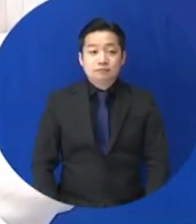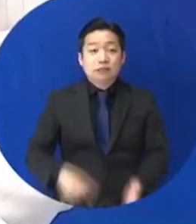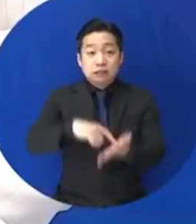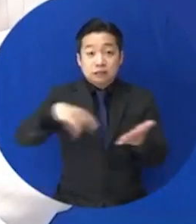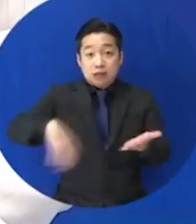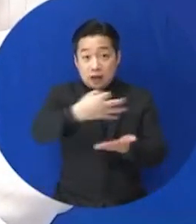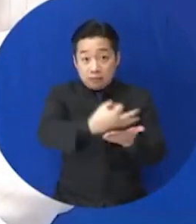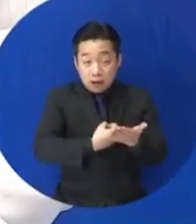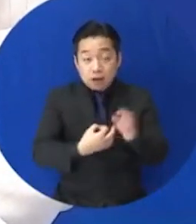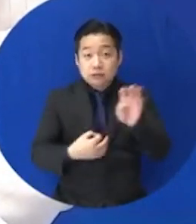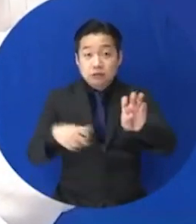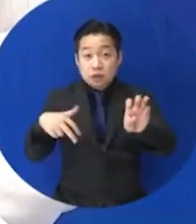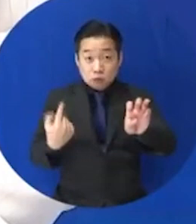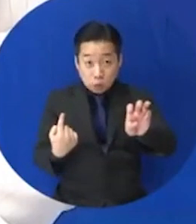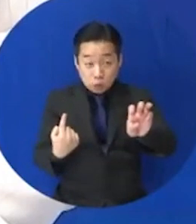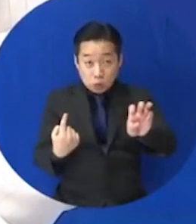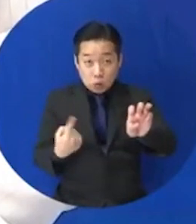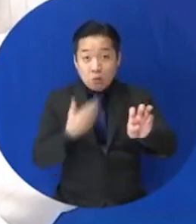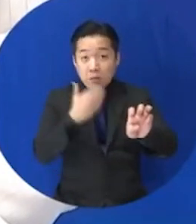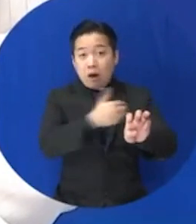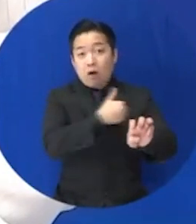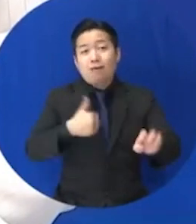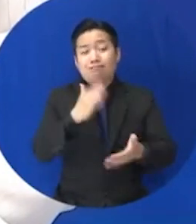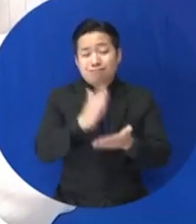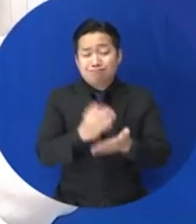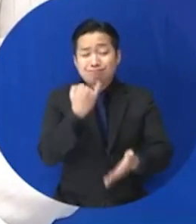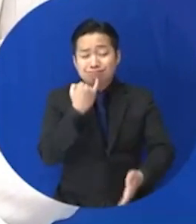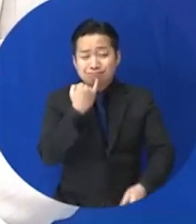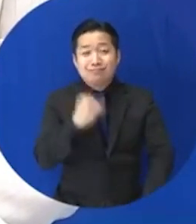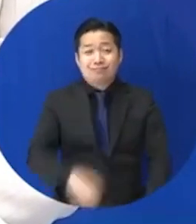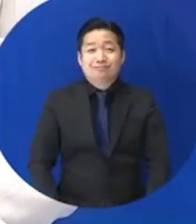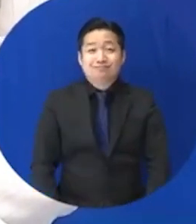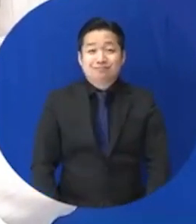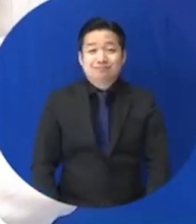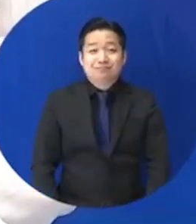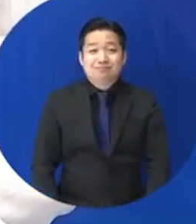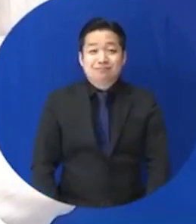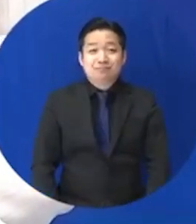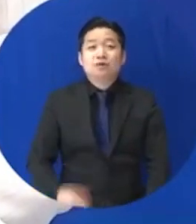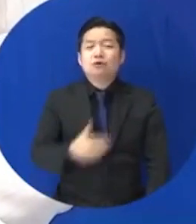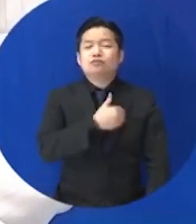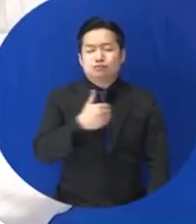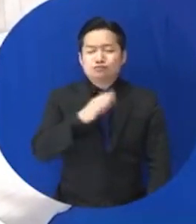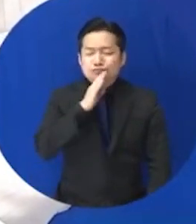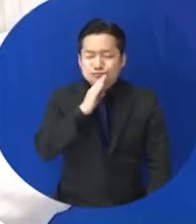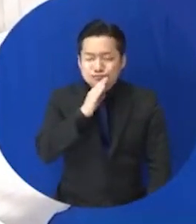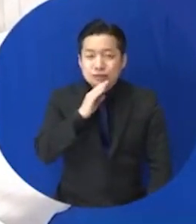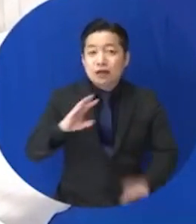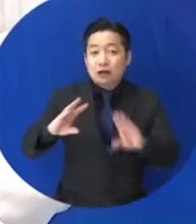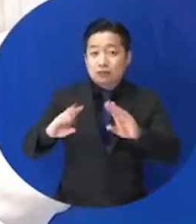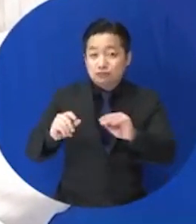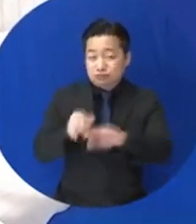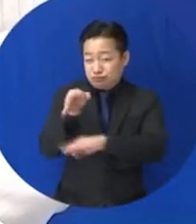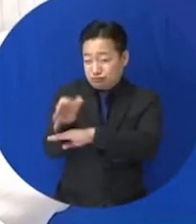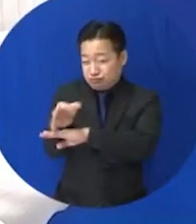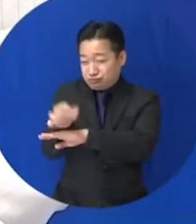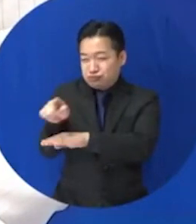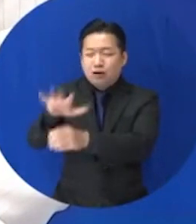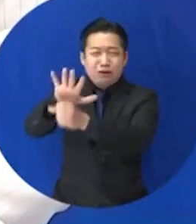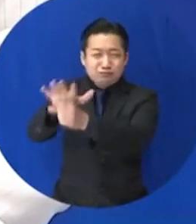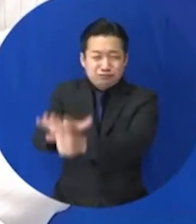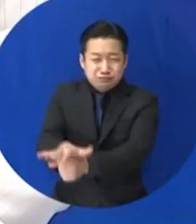그치니까 세원 걱정은 안 하셔도 될 것 같습니다. 네, 네. 뭐 그렇게 가야 사실 부동산 네. 투기도 좀 이렇게 억제할 수가 있습니다. 네.